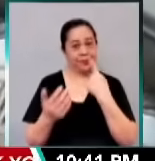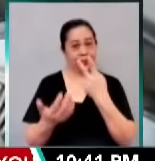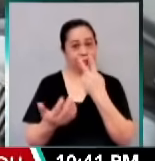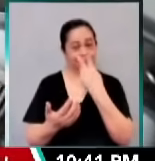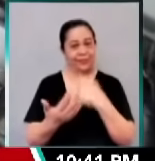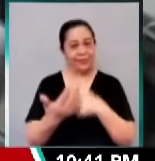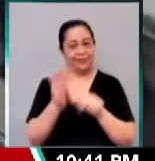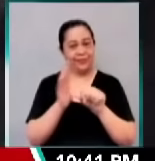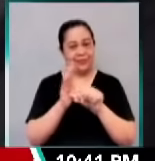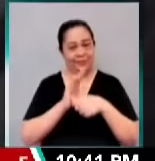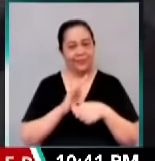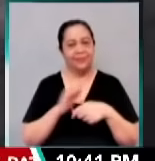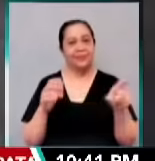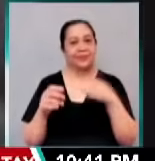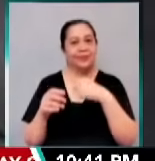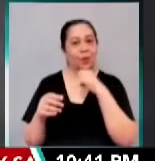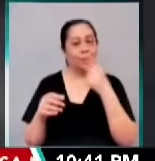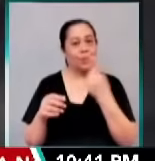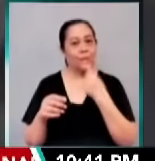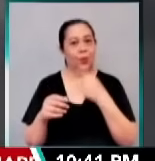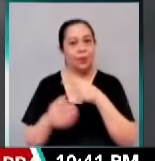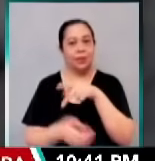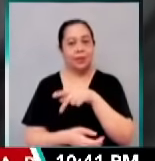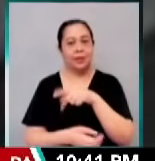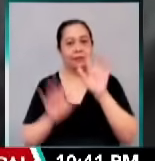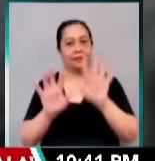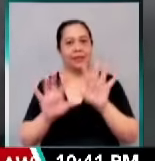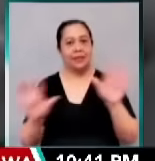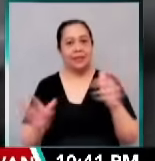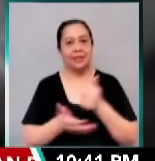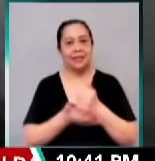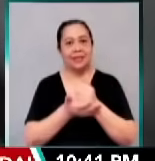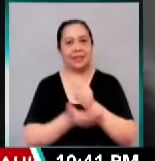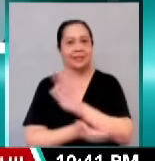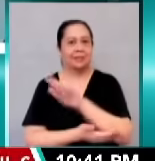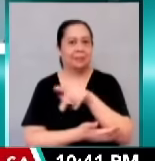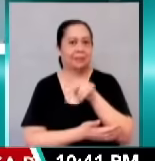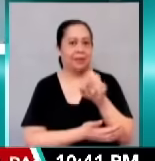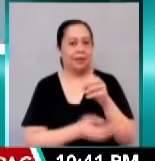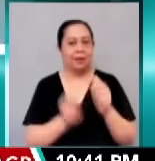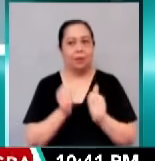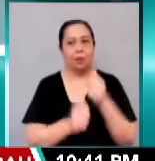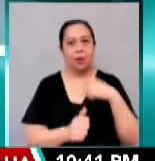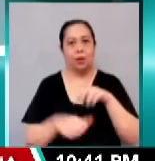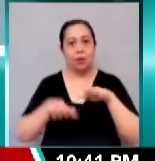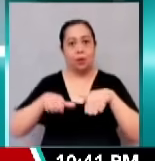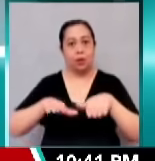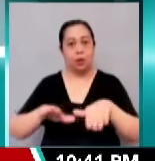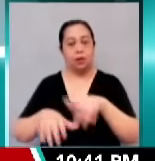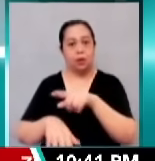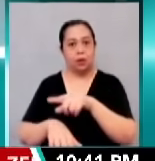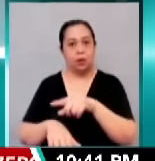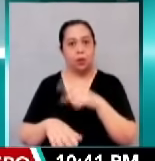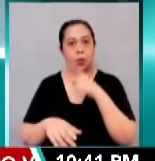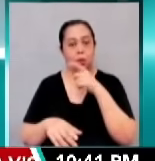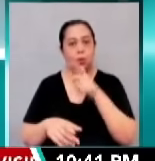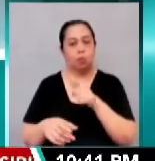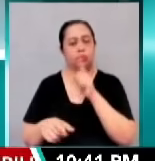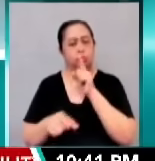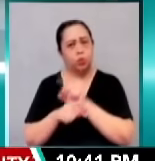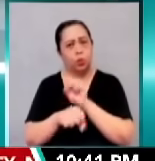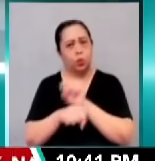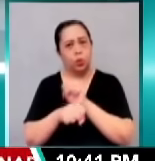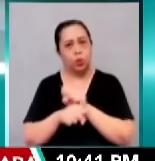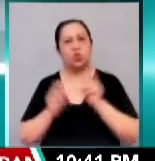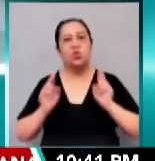din frontliners ang natulungan ng kanilang mga PPE. Most of our mananahe, ang bread and butter nila talaga, uniforms, school